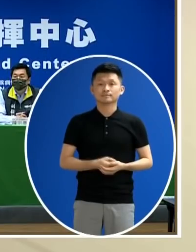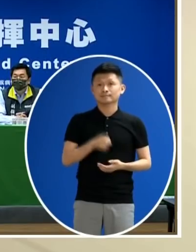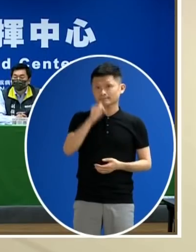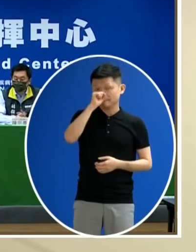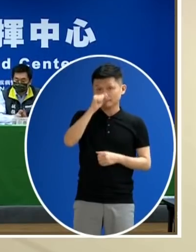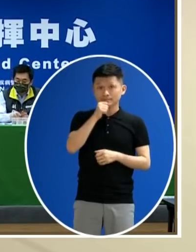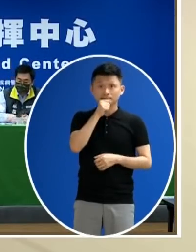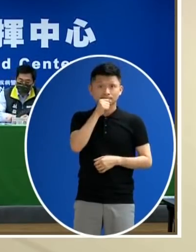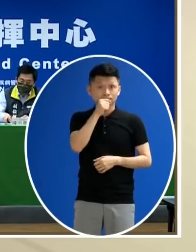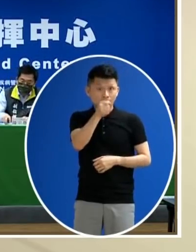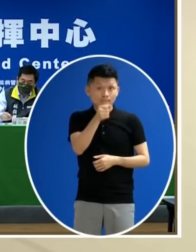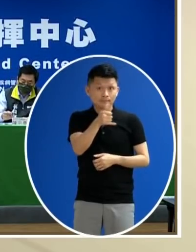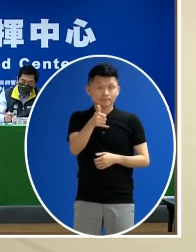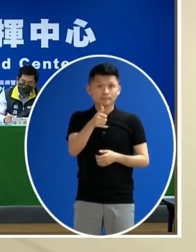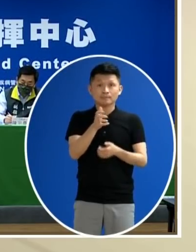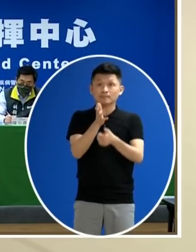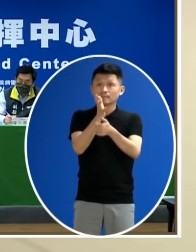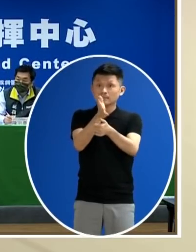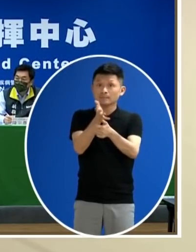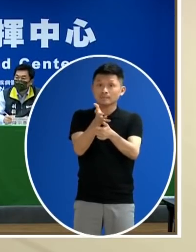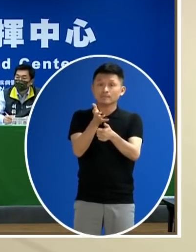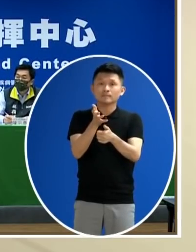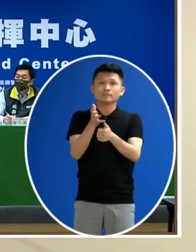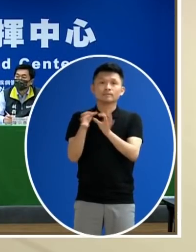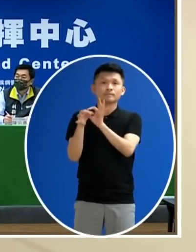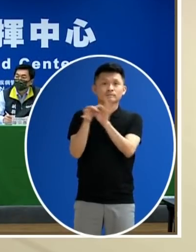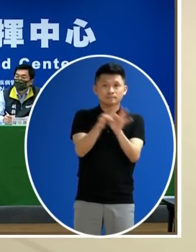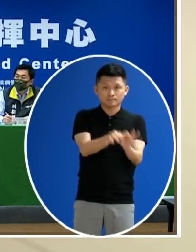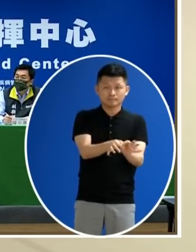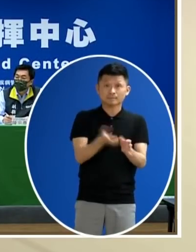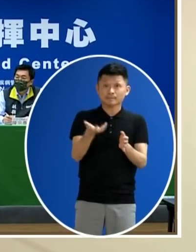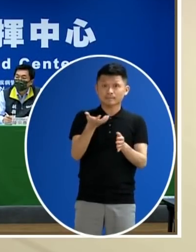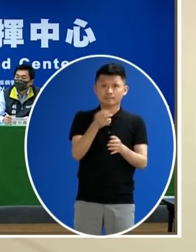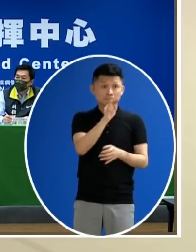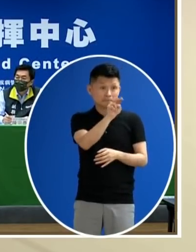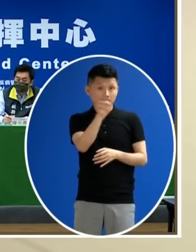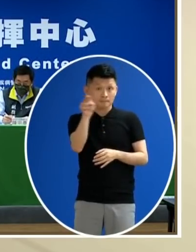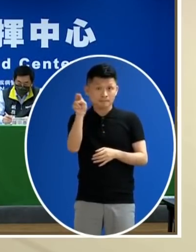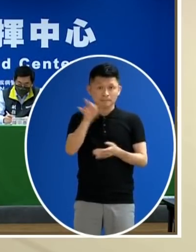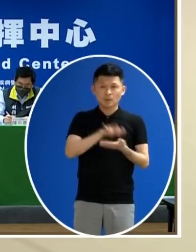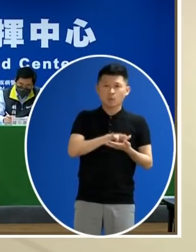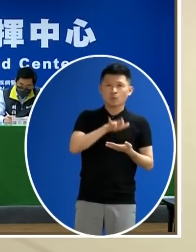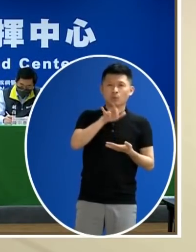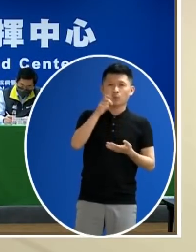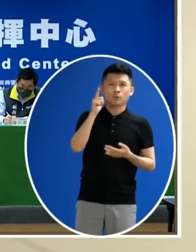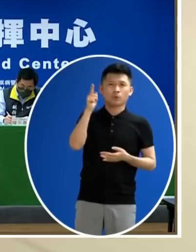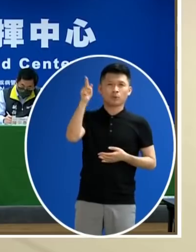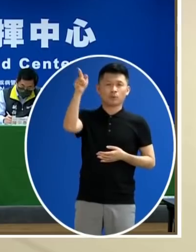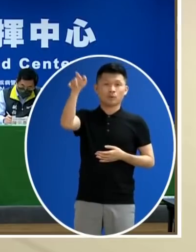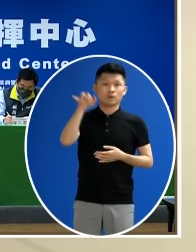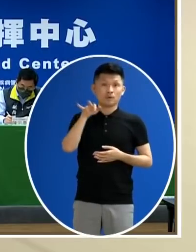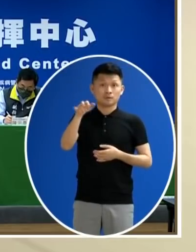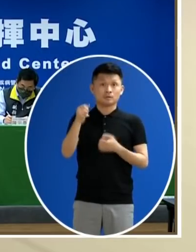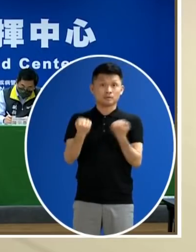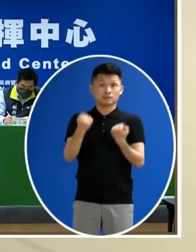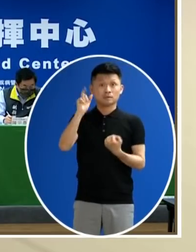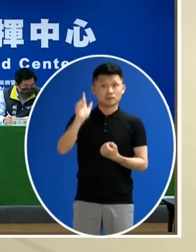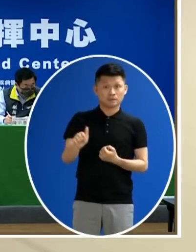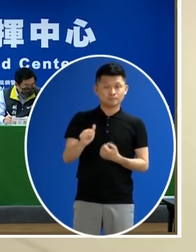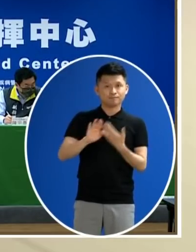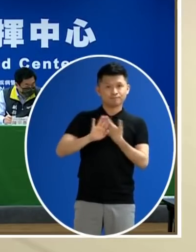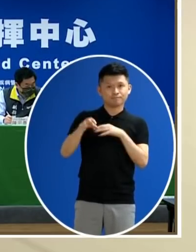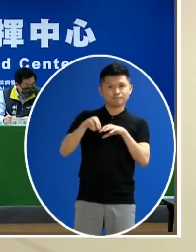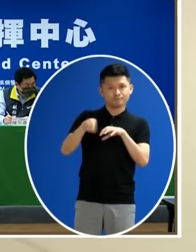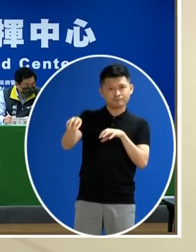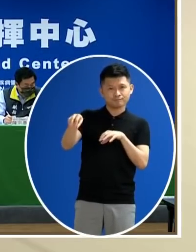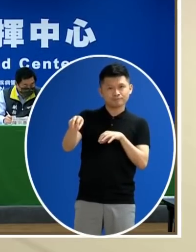你好，报道者提问，想要延续刚刚的问题，因为我们有看到蛮多长程的航班的机师都有表示说，现在外站